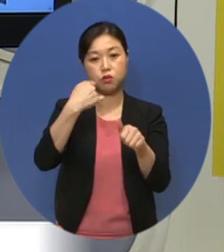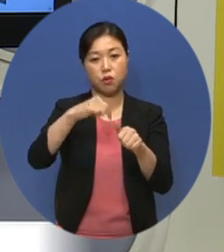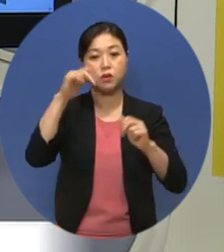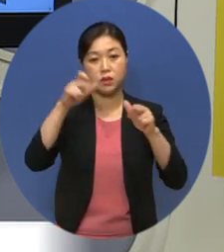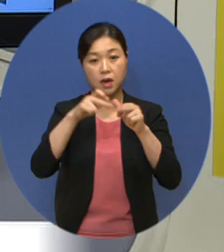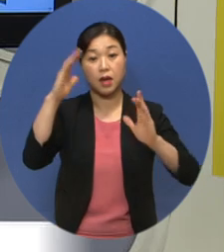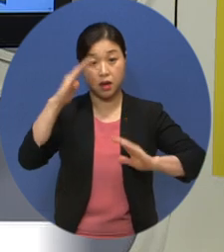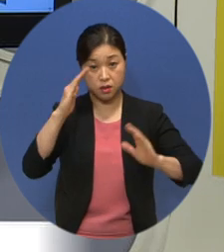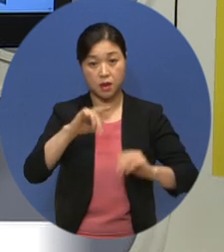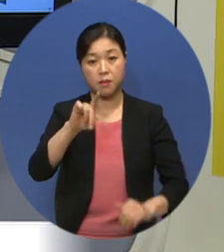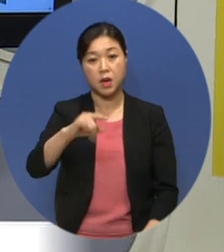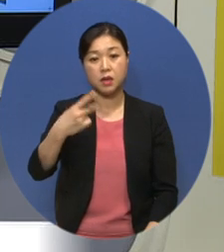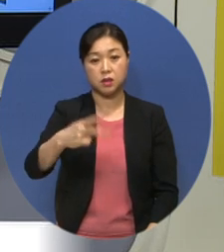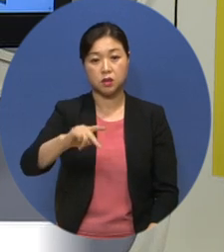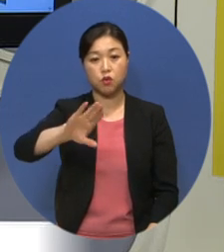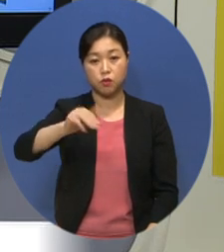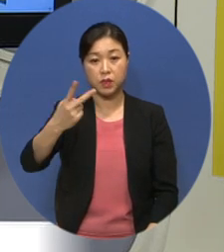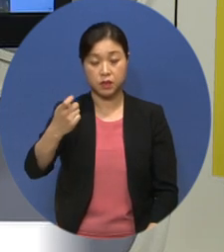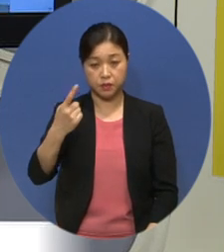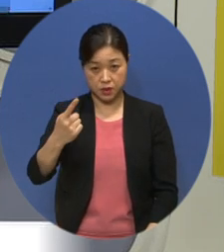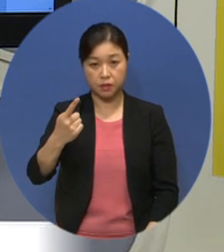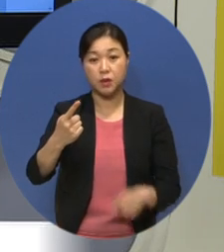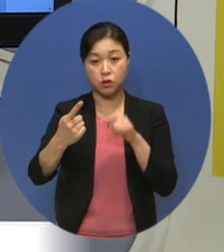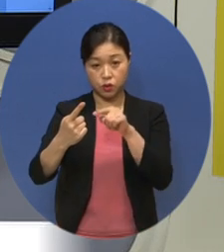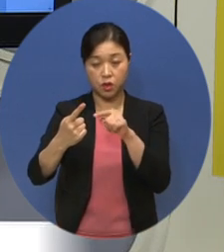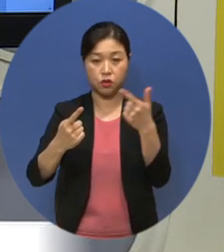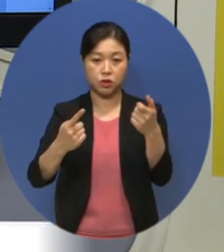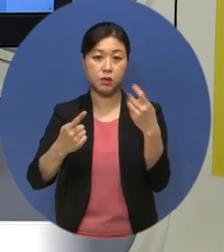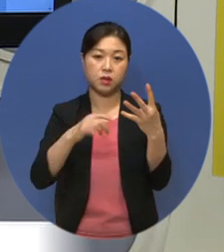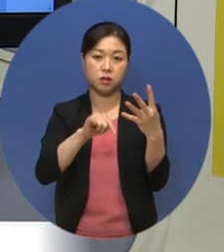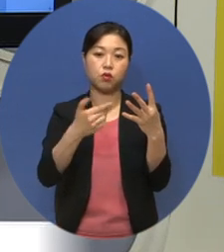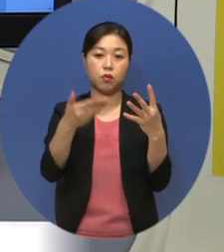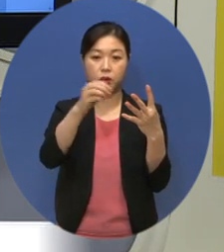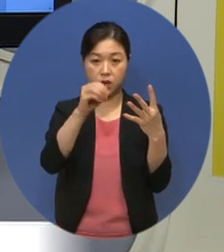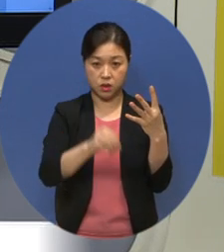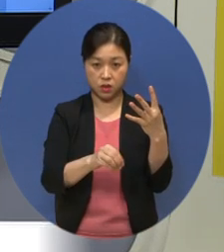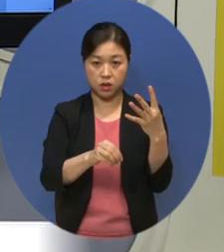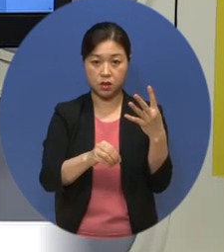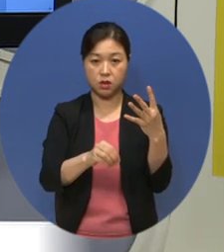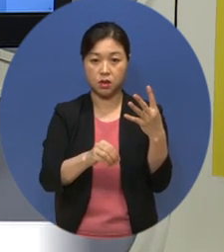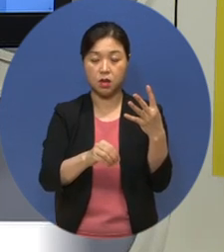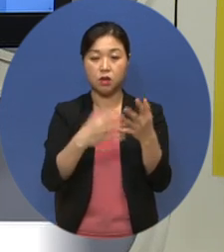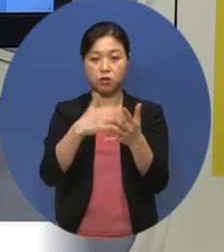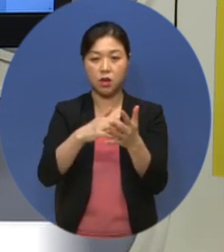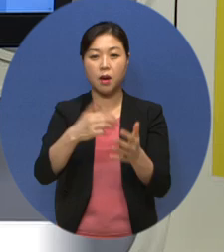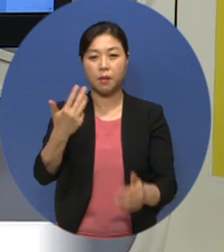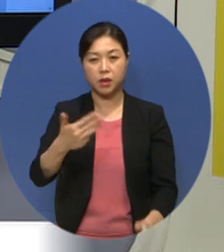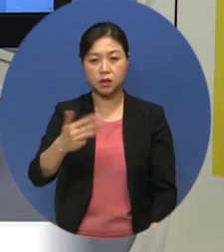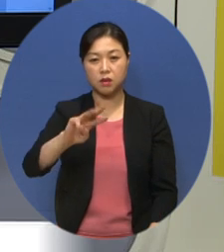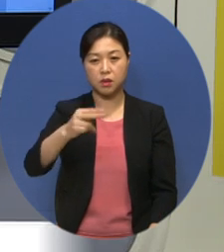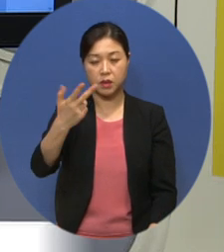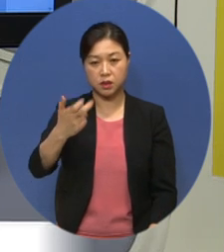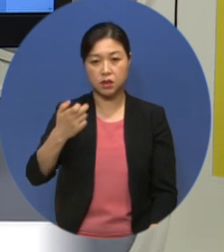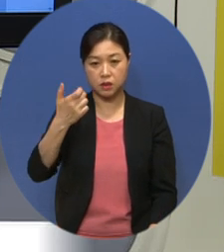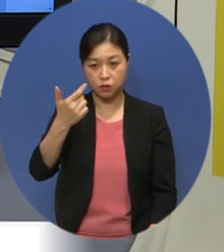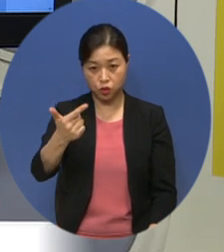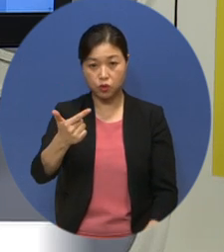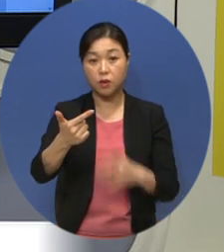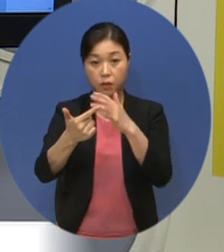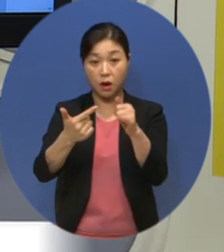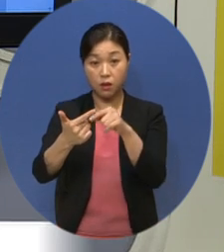학생 12911 명 중 64.9% 인 총 8천 3백 76명의